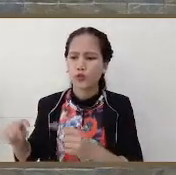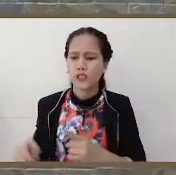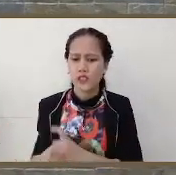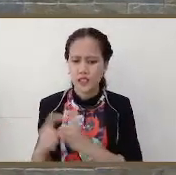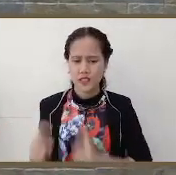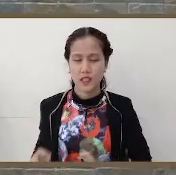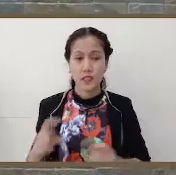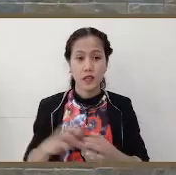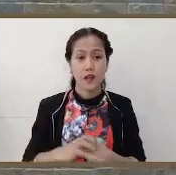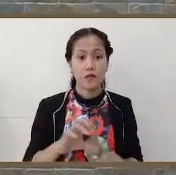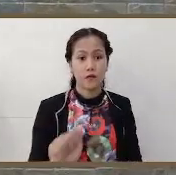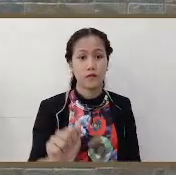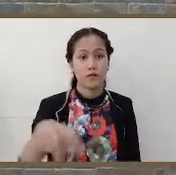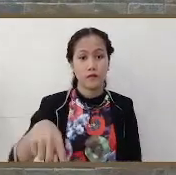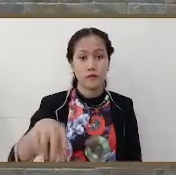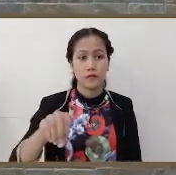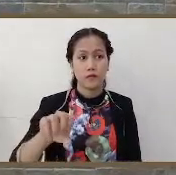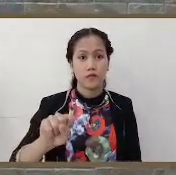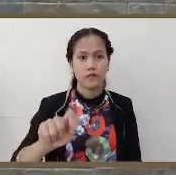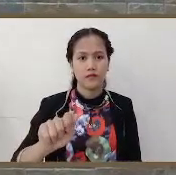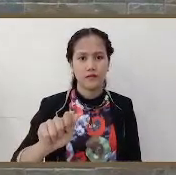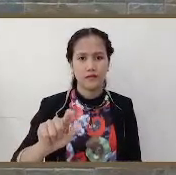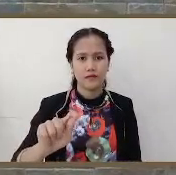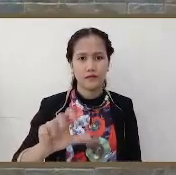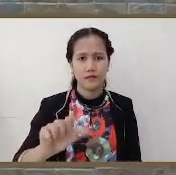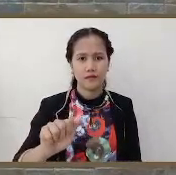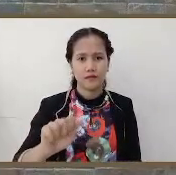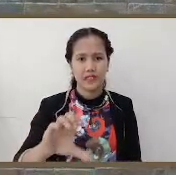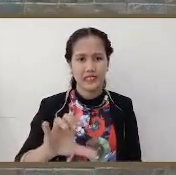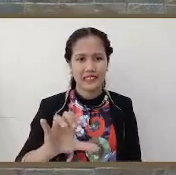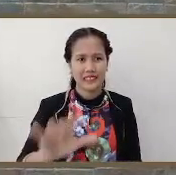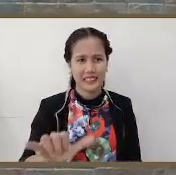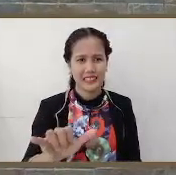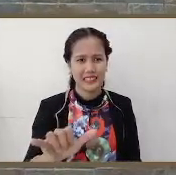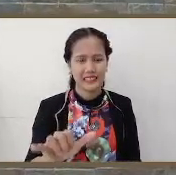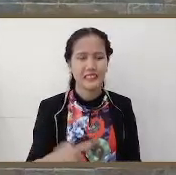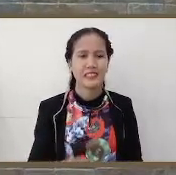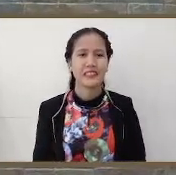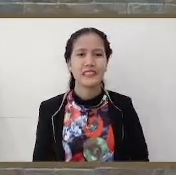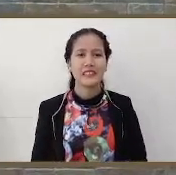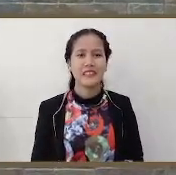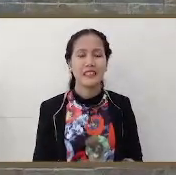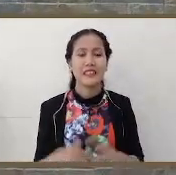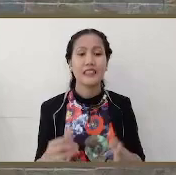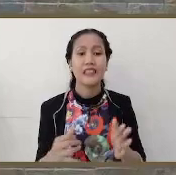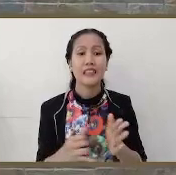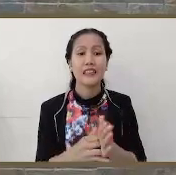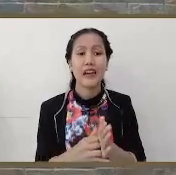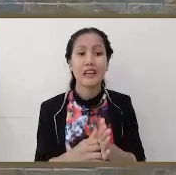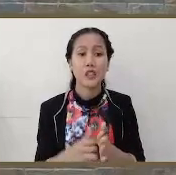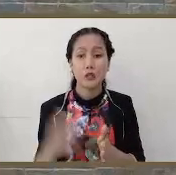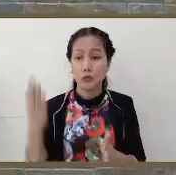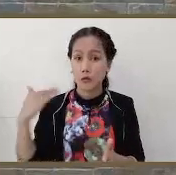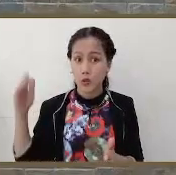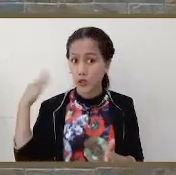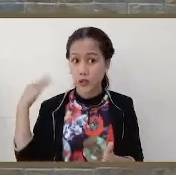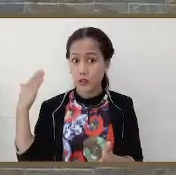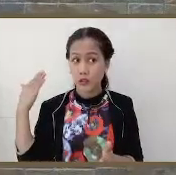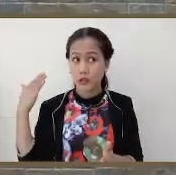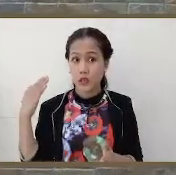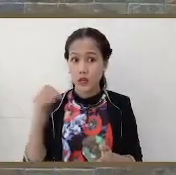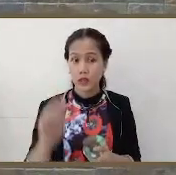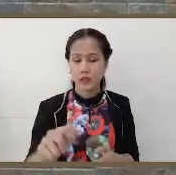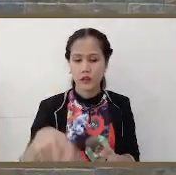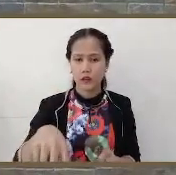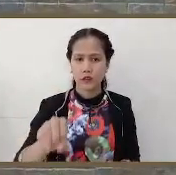ang gumagawa ng sin of apostasy, lalo-lalo during the times of the persecution, yan yung mga tumatalikod sa pananampalataya